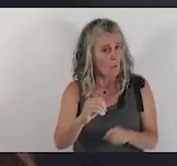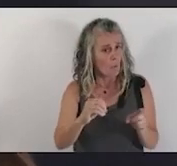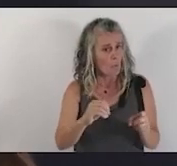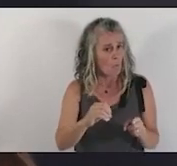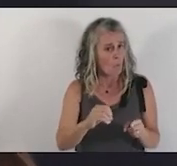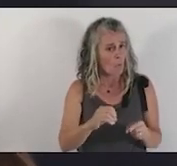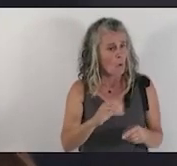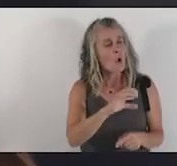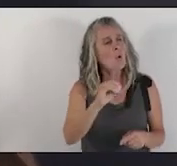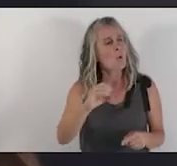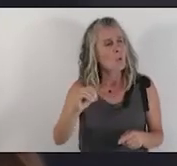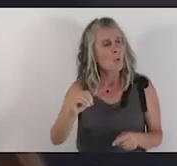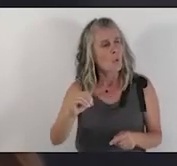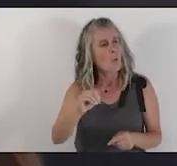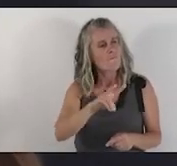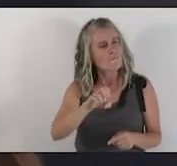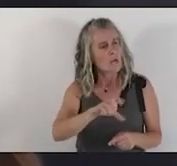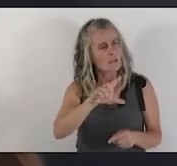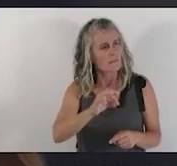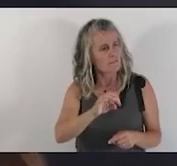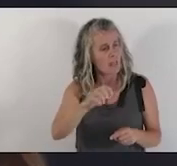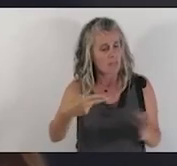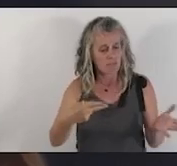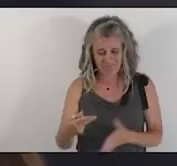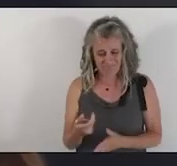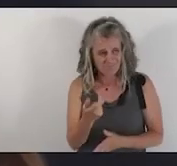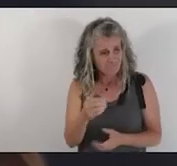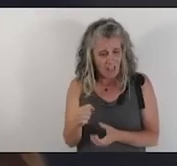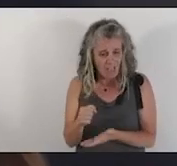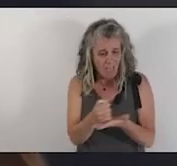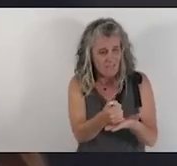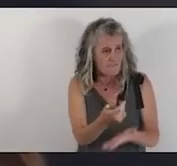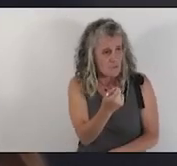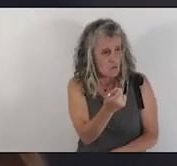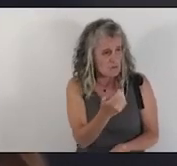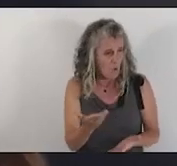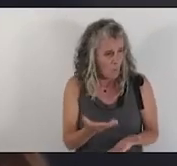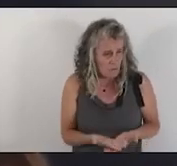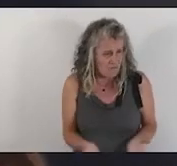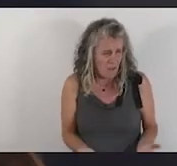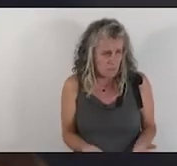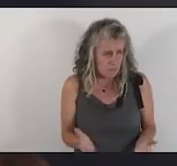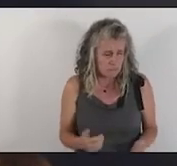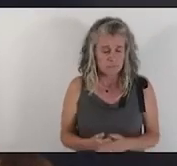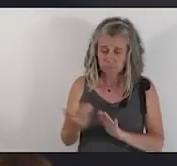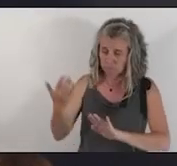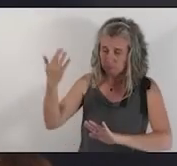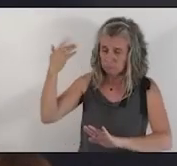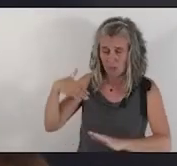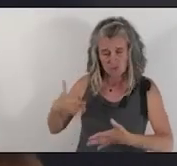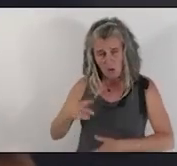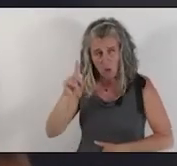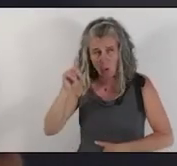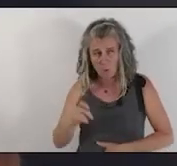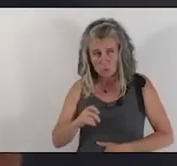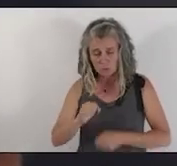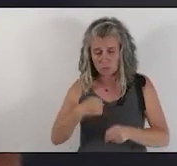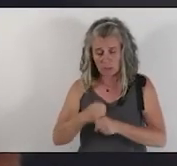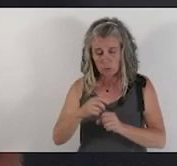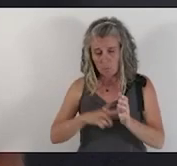Belzunce. Cette aide est très très simple. C'est une expérimentation qui a débuté en 2021 et qui